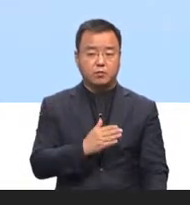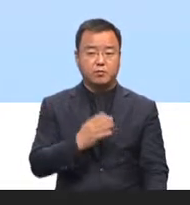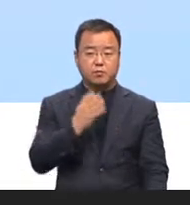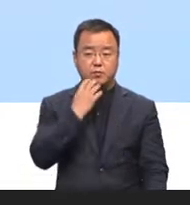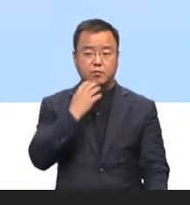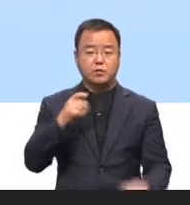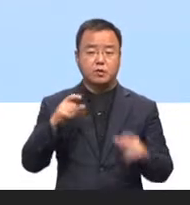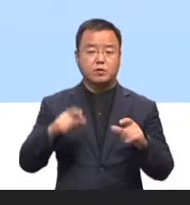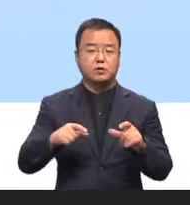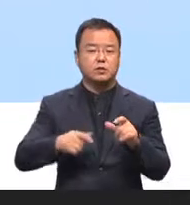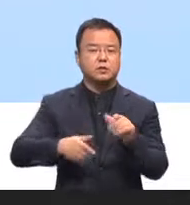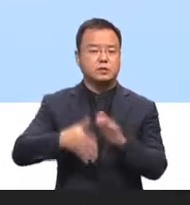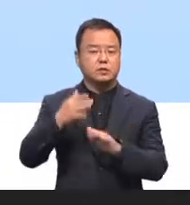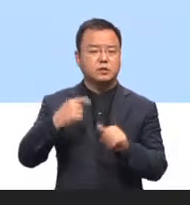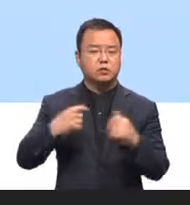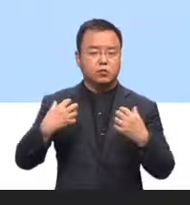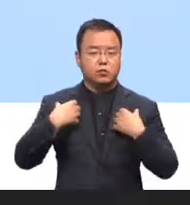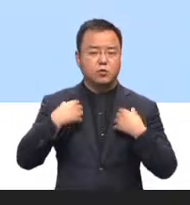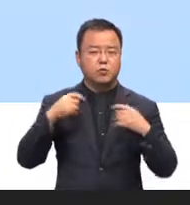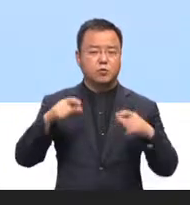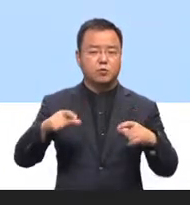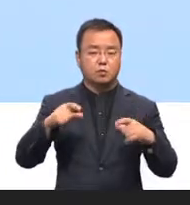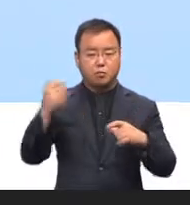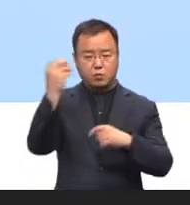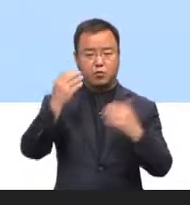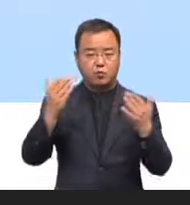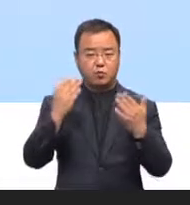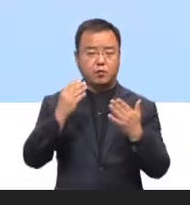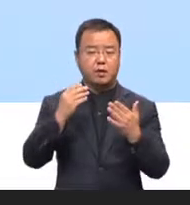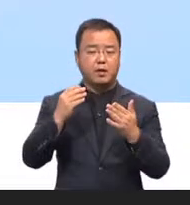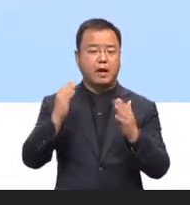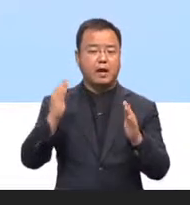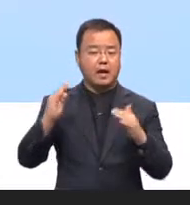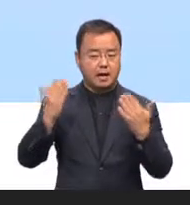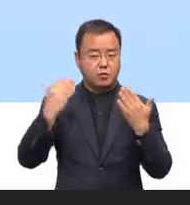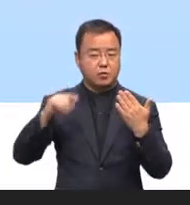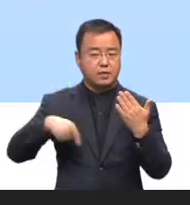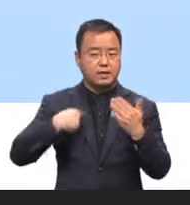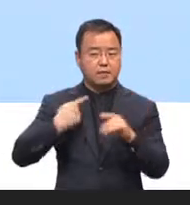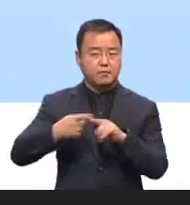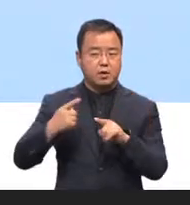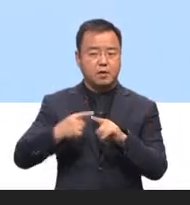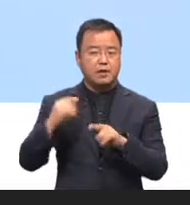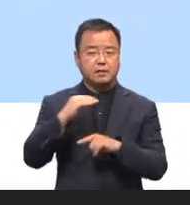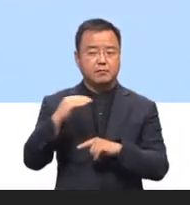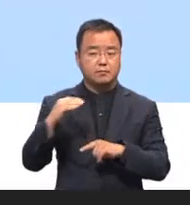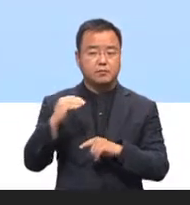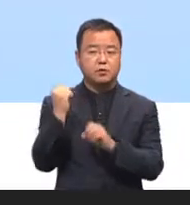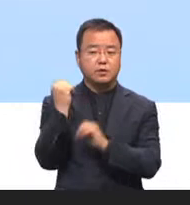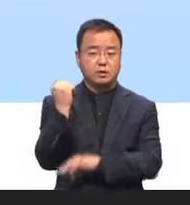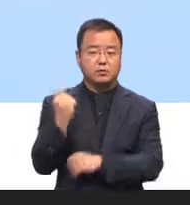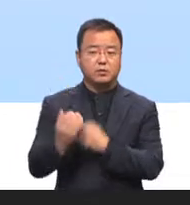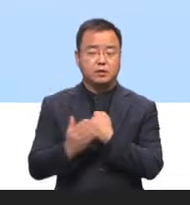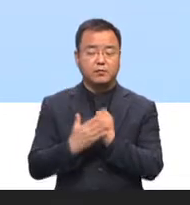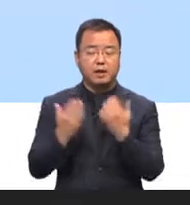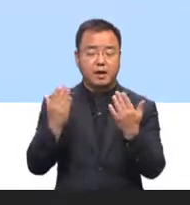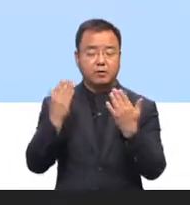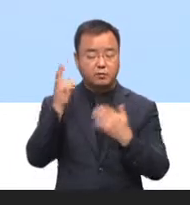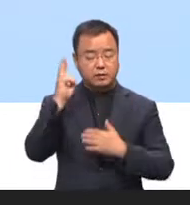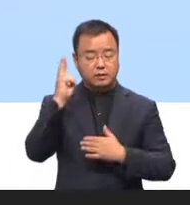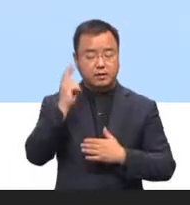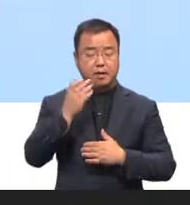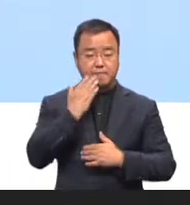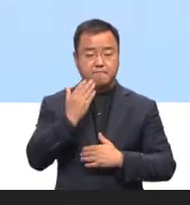관할 고등학교에 배포한 학교 자체 평가 지표에 기반하여 학교 현장의 예측이 충분히